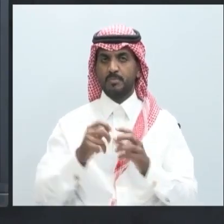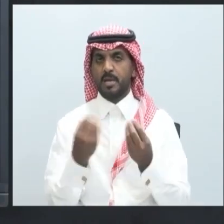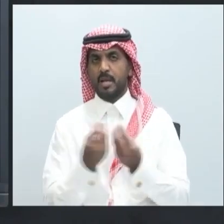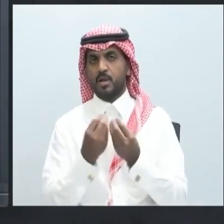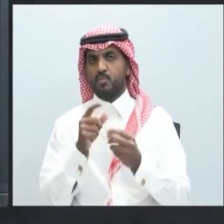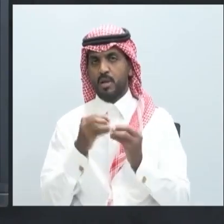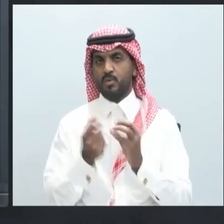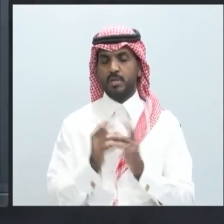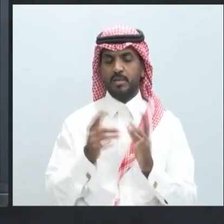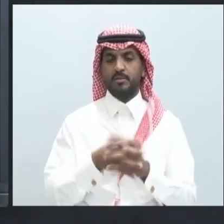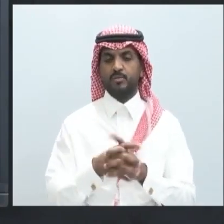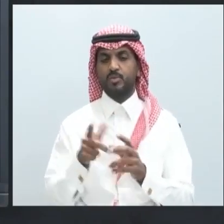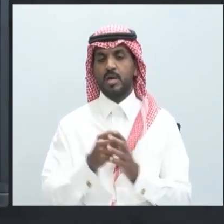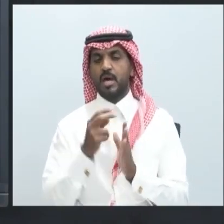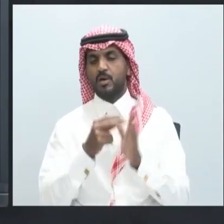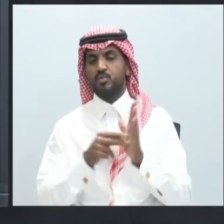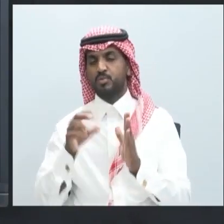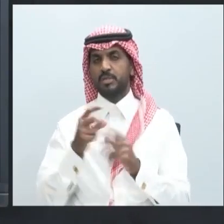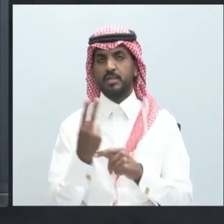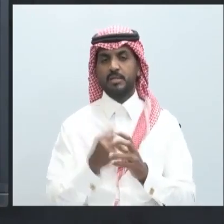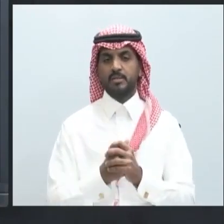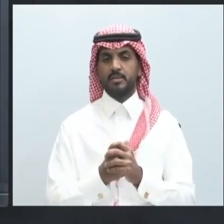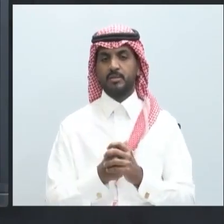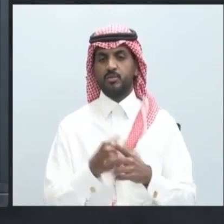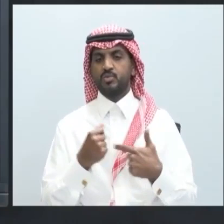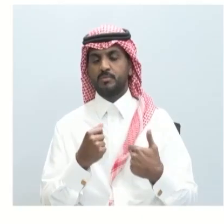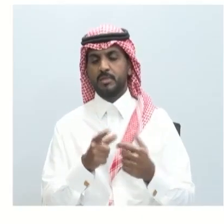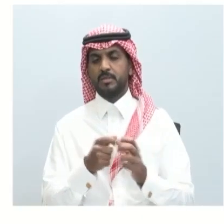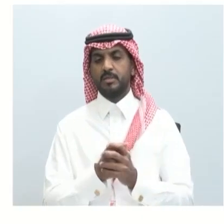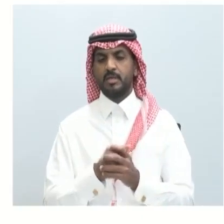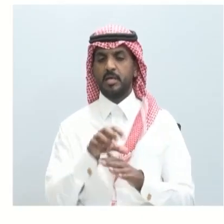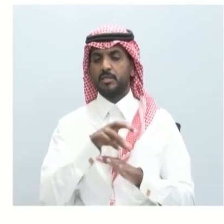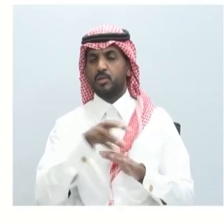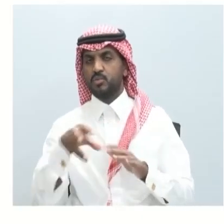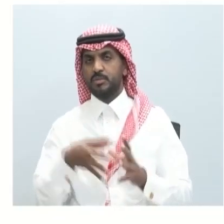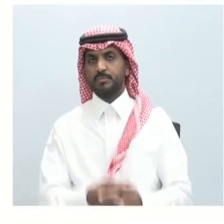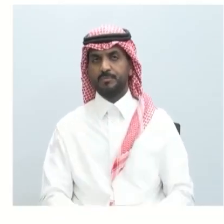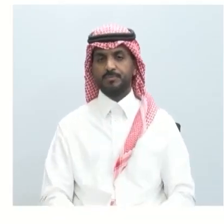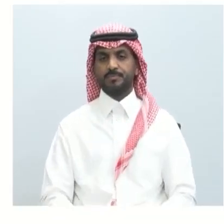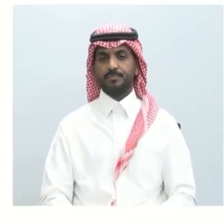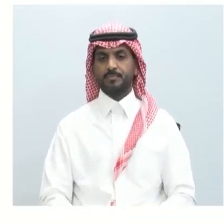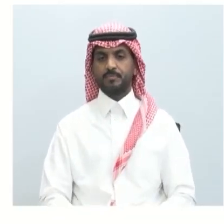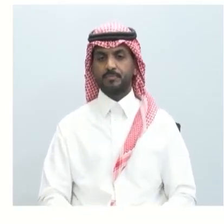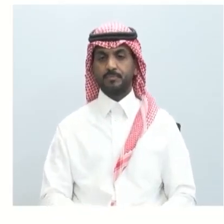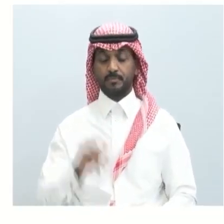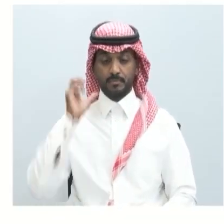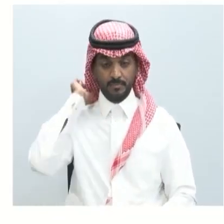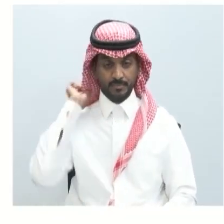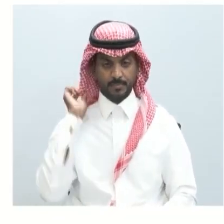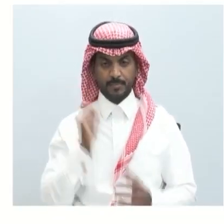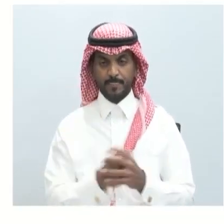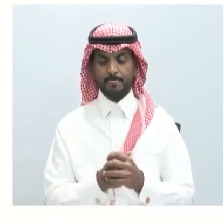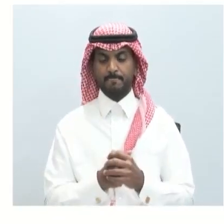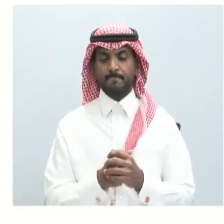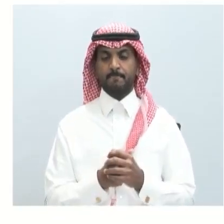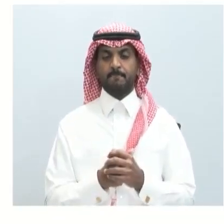اللون الاخضر هنا قانون مندل الثاني والذي نسميه التوزيع الحر اليوم